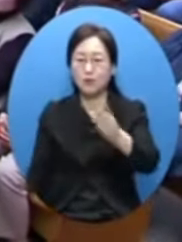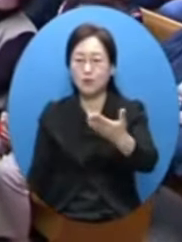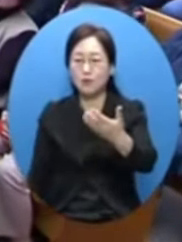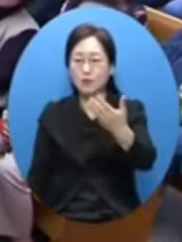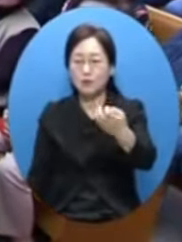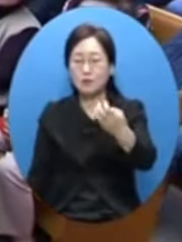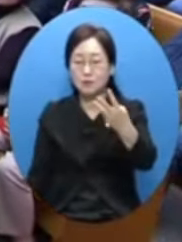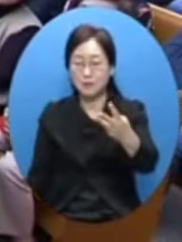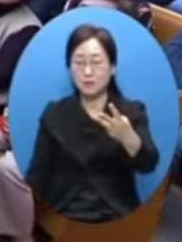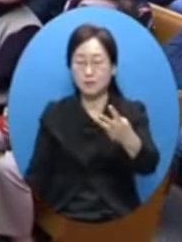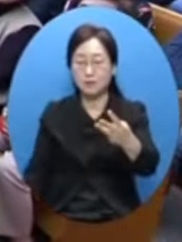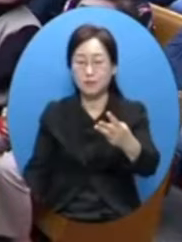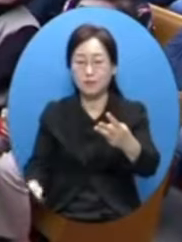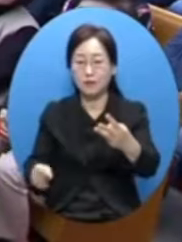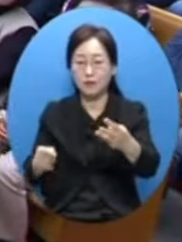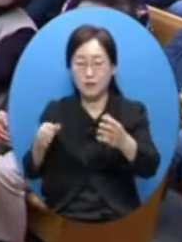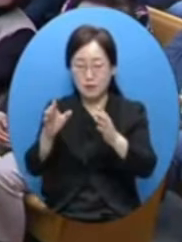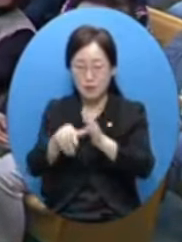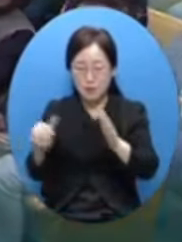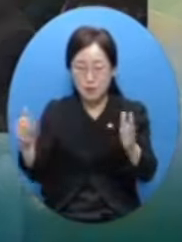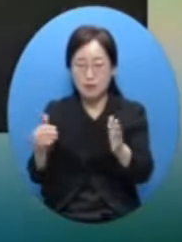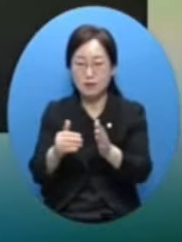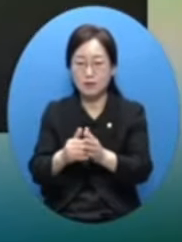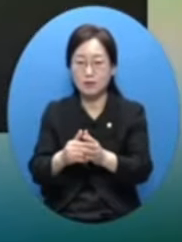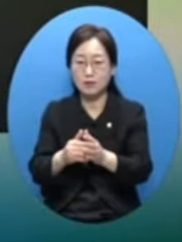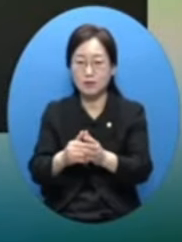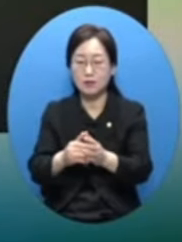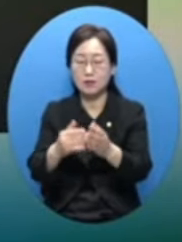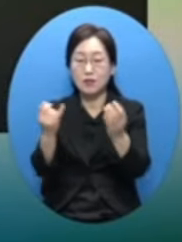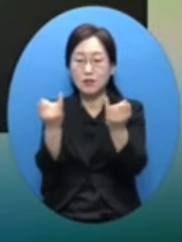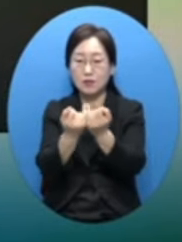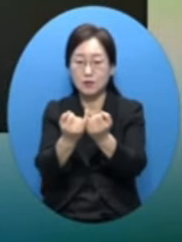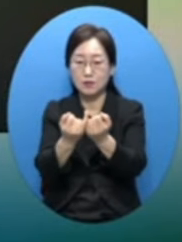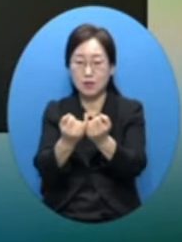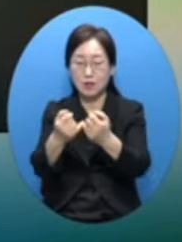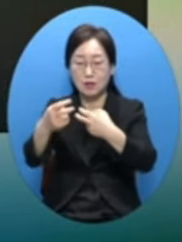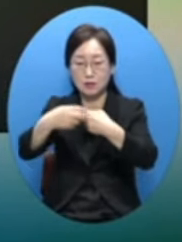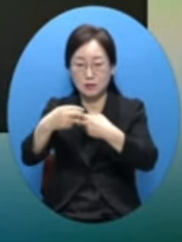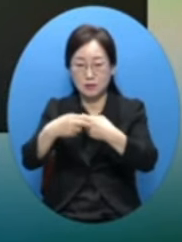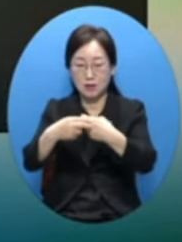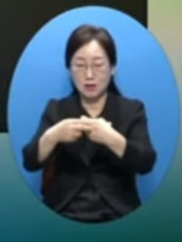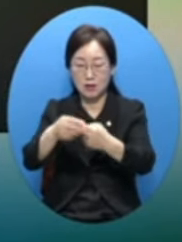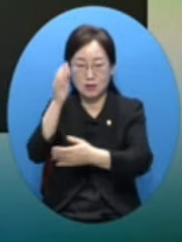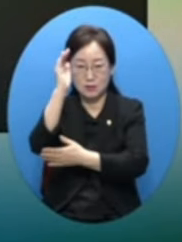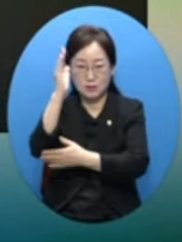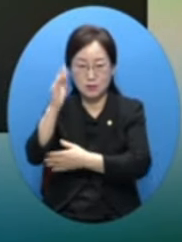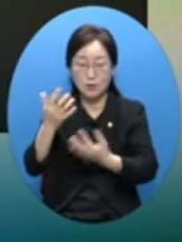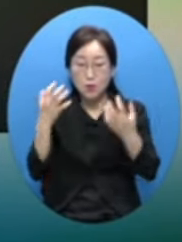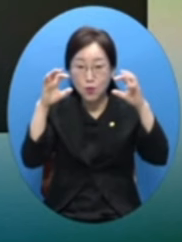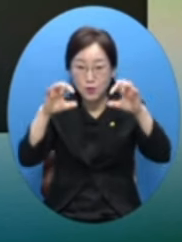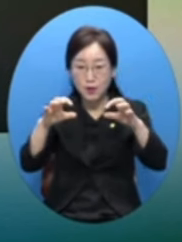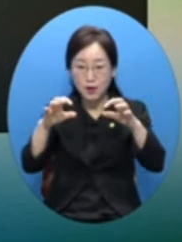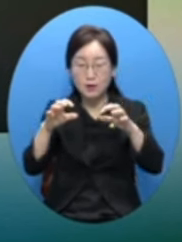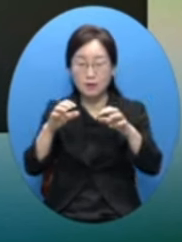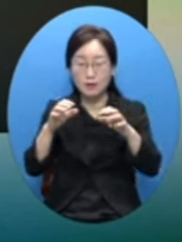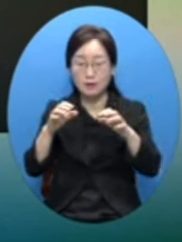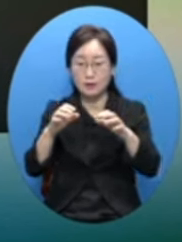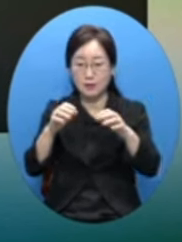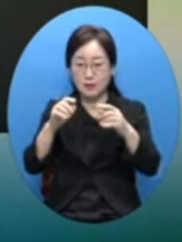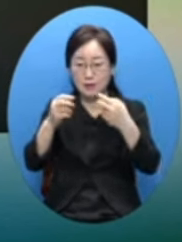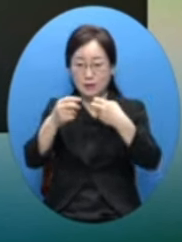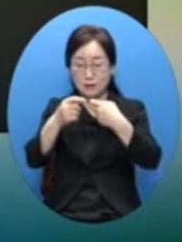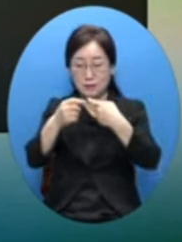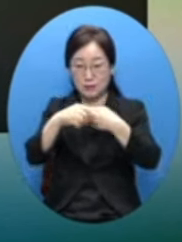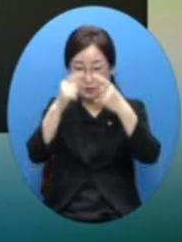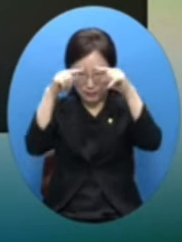그 이르기까지 조선 여자 의학 강습소, 현 고려대 의대 전신입니다, 와